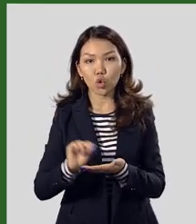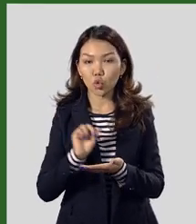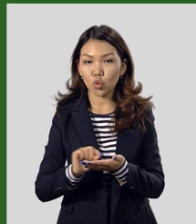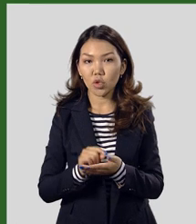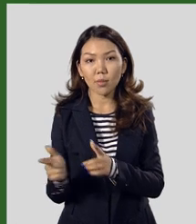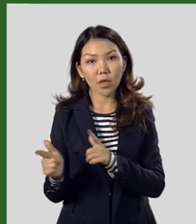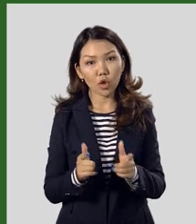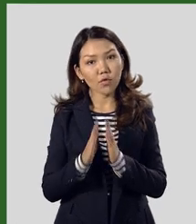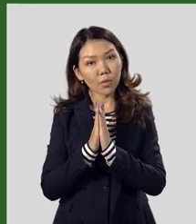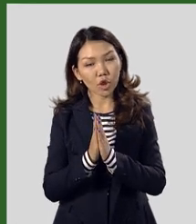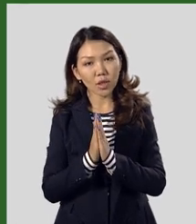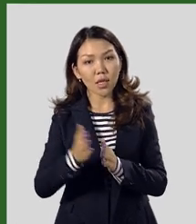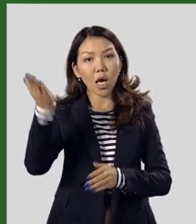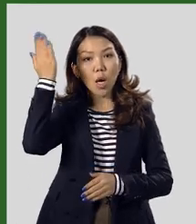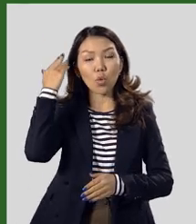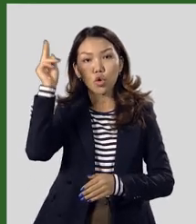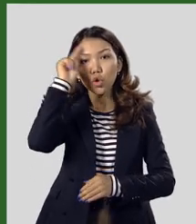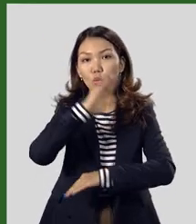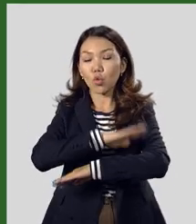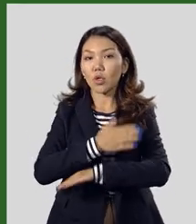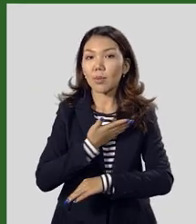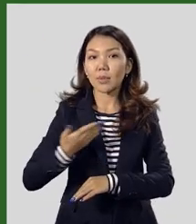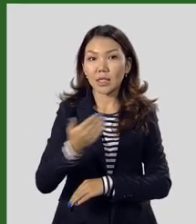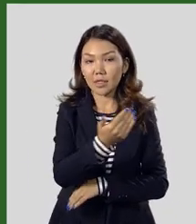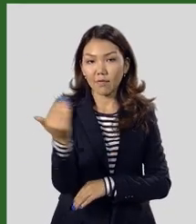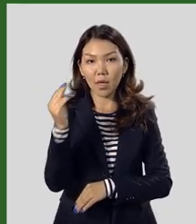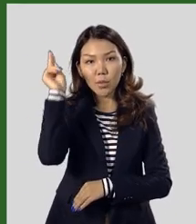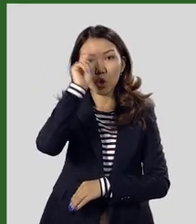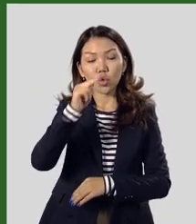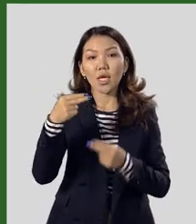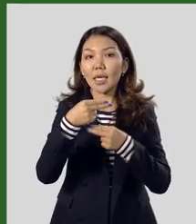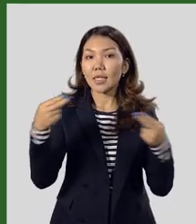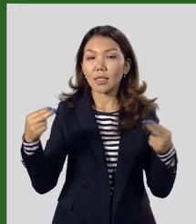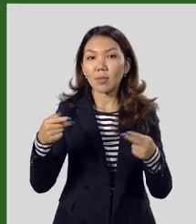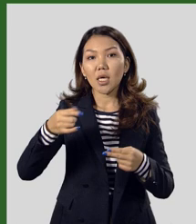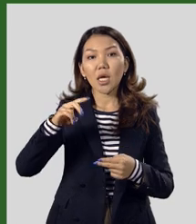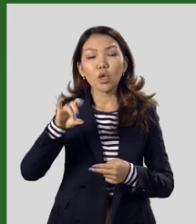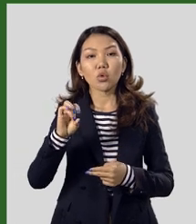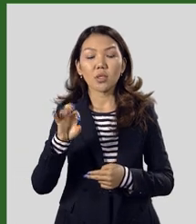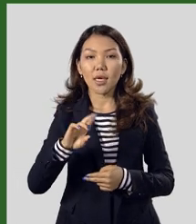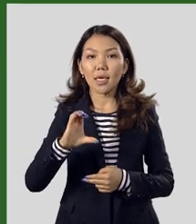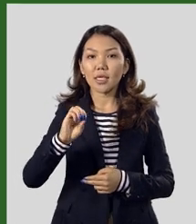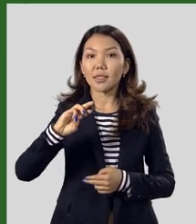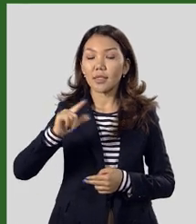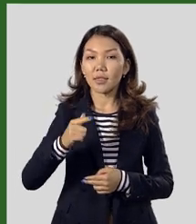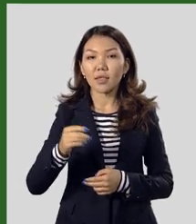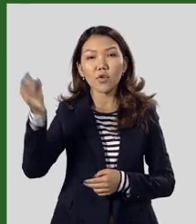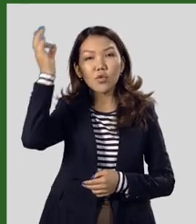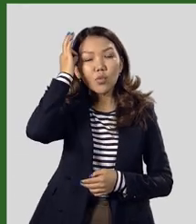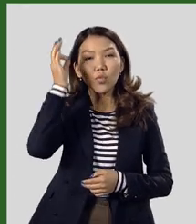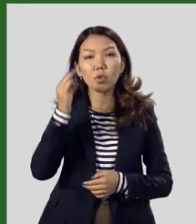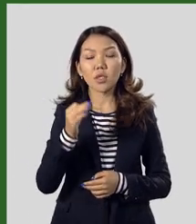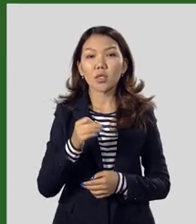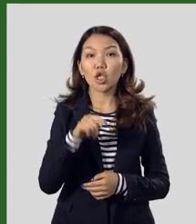Приготовьте, пожалуйста. На прошлом уроке мы с вами изучали тему «Градусная сеть». Давайте вспомним